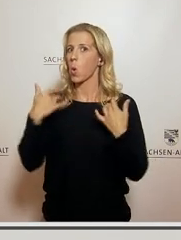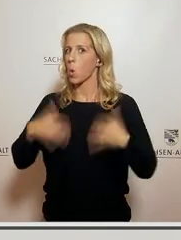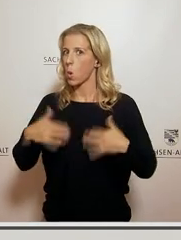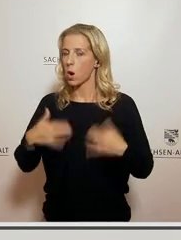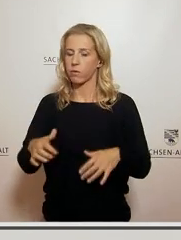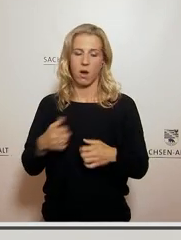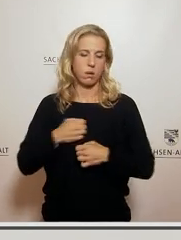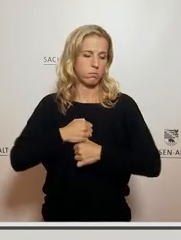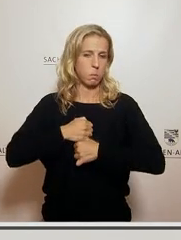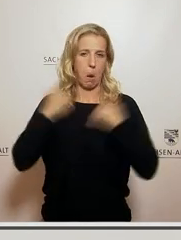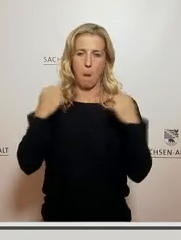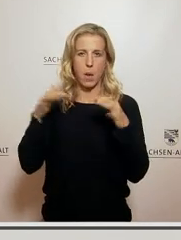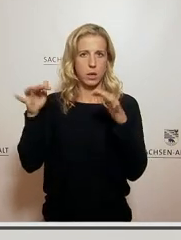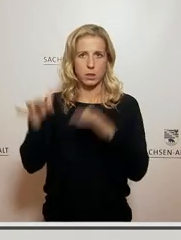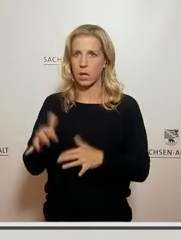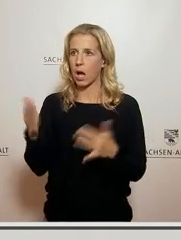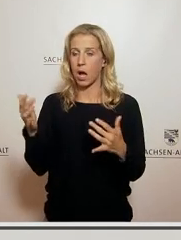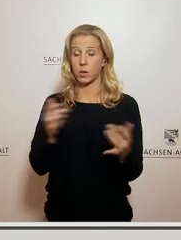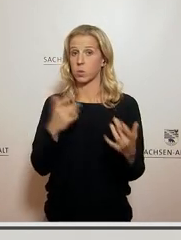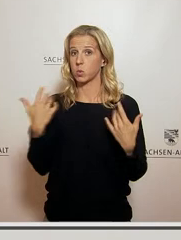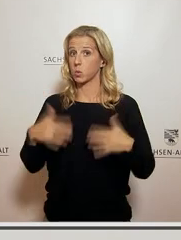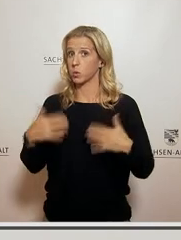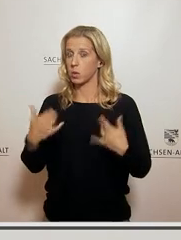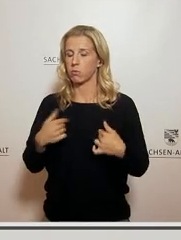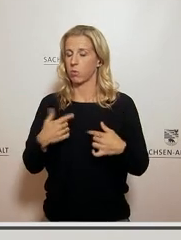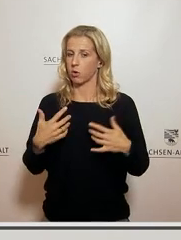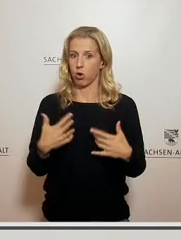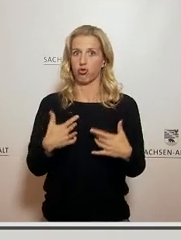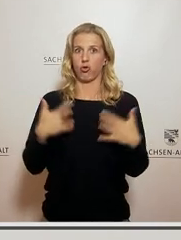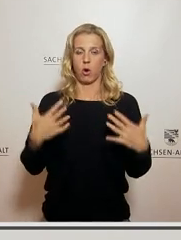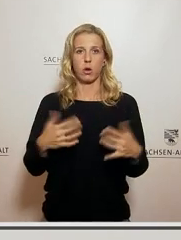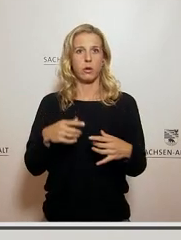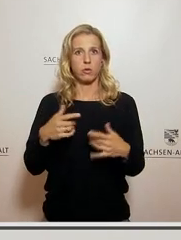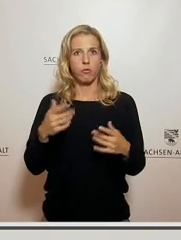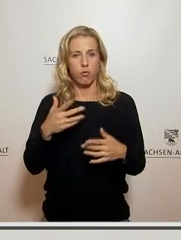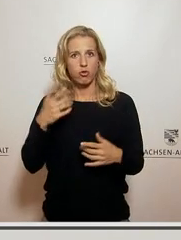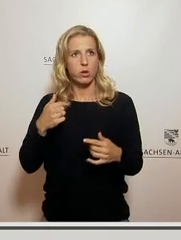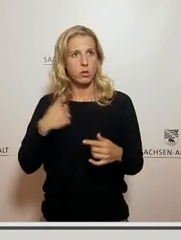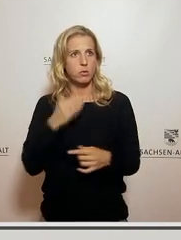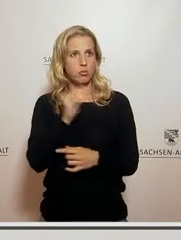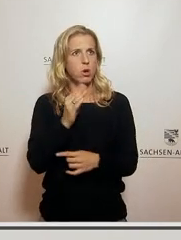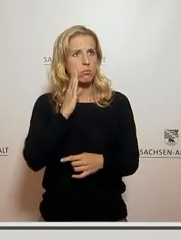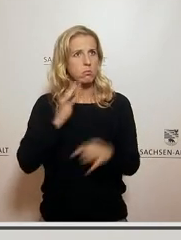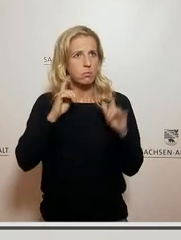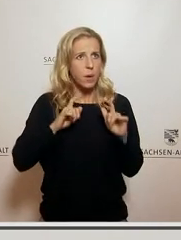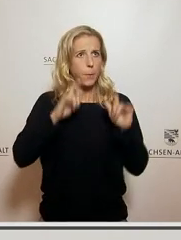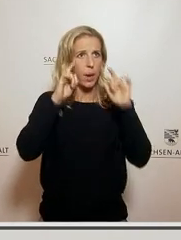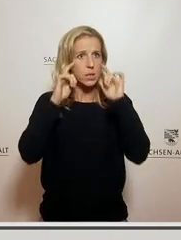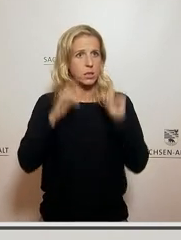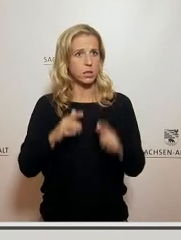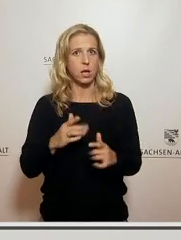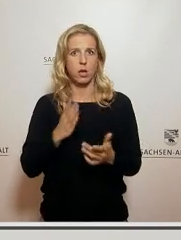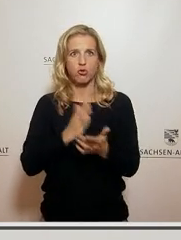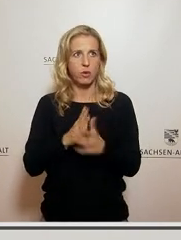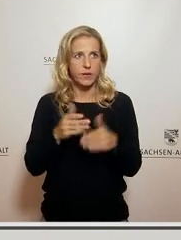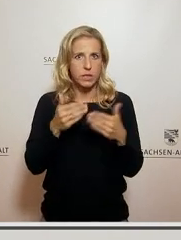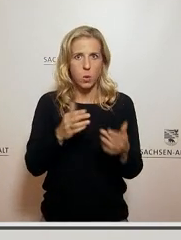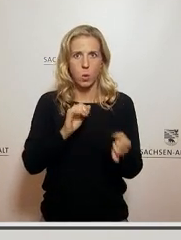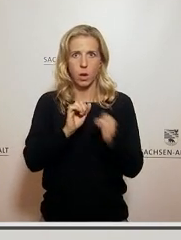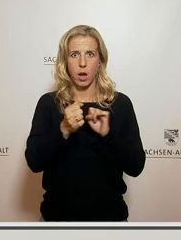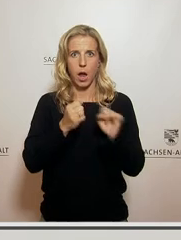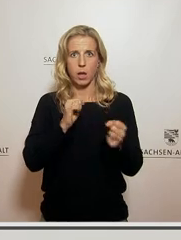Wir waren nahezu geschockt alle dazu, dass es sozusagen, wenn jemand nur auffordert, die Maske zu tragen, dass das zu einem, ja,